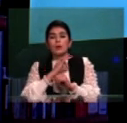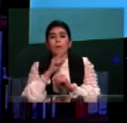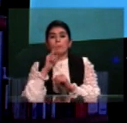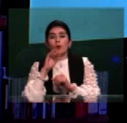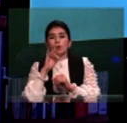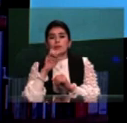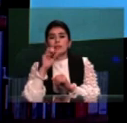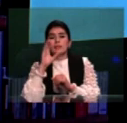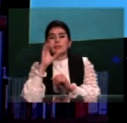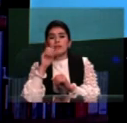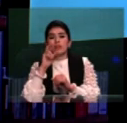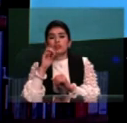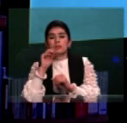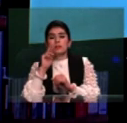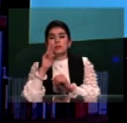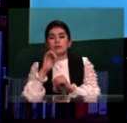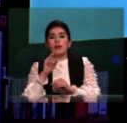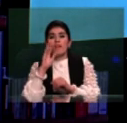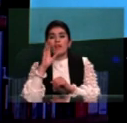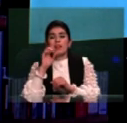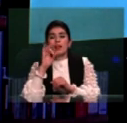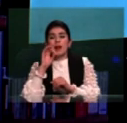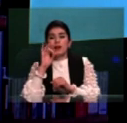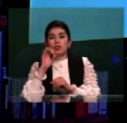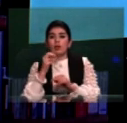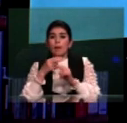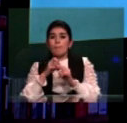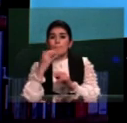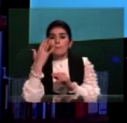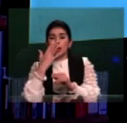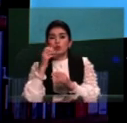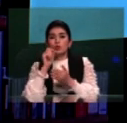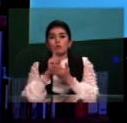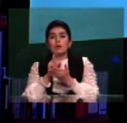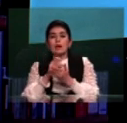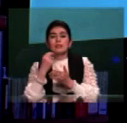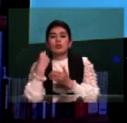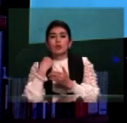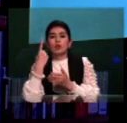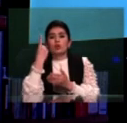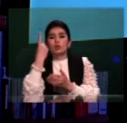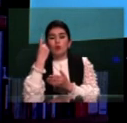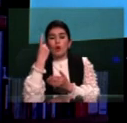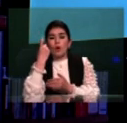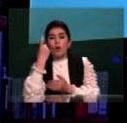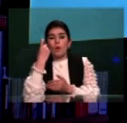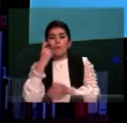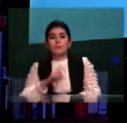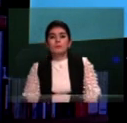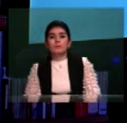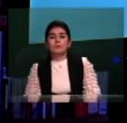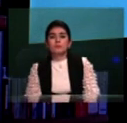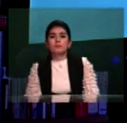программу 7-Zip, либо программу WinRAR. Это пятое упражнение на странице 100.